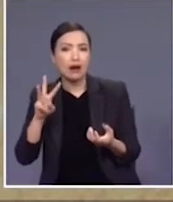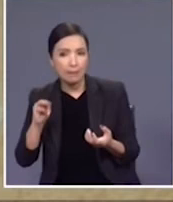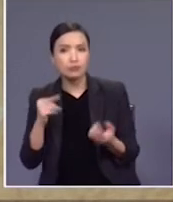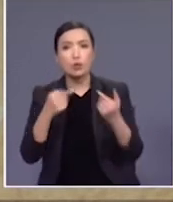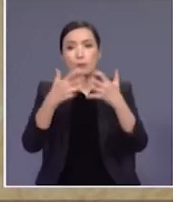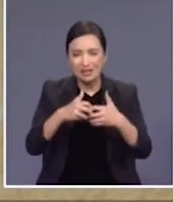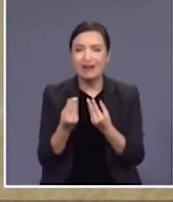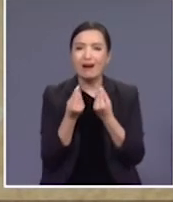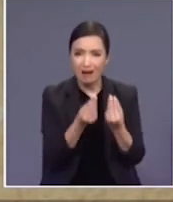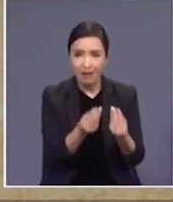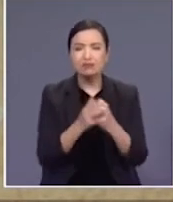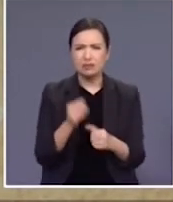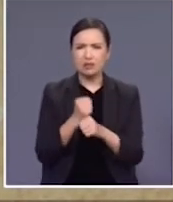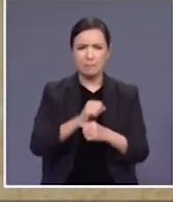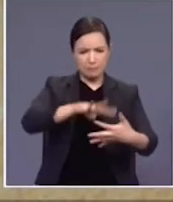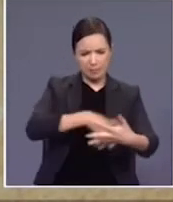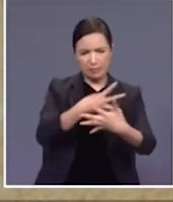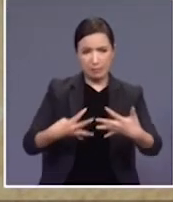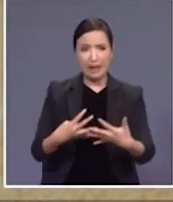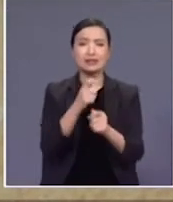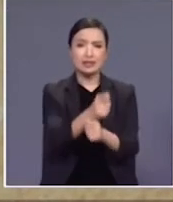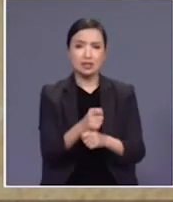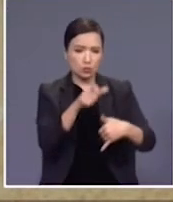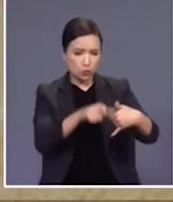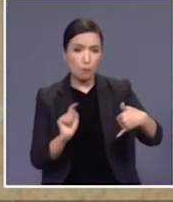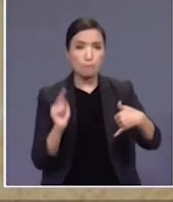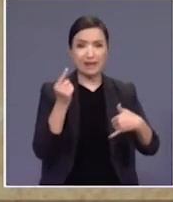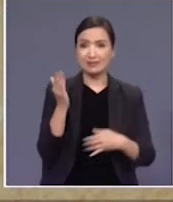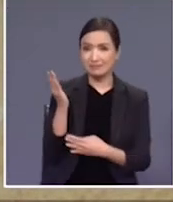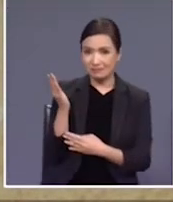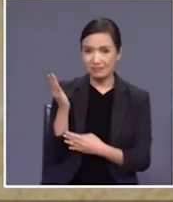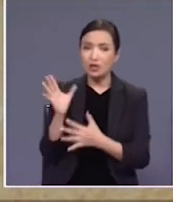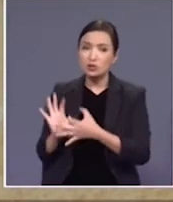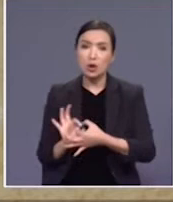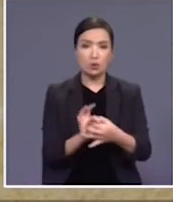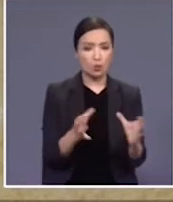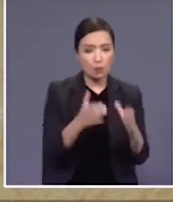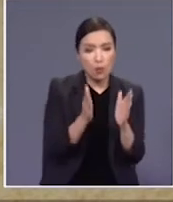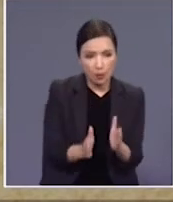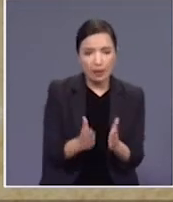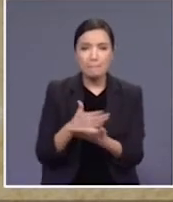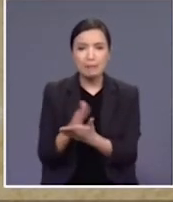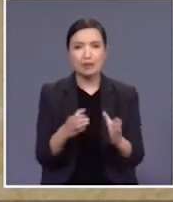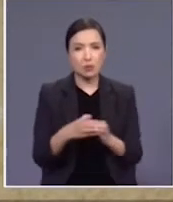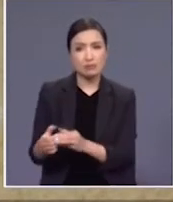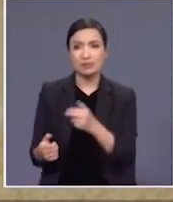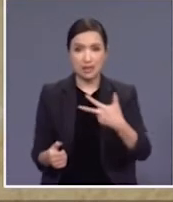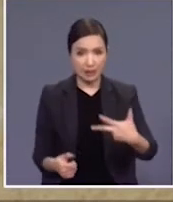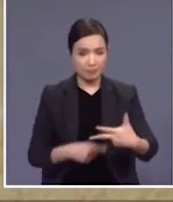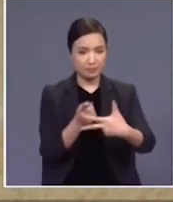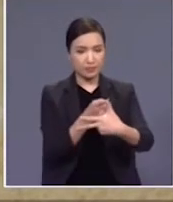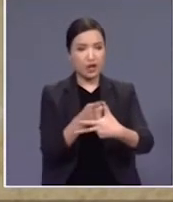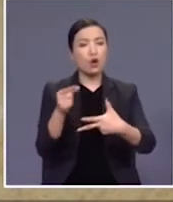ในการสร้างเกษตรกรยุคใหม่ซึ่งเราจะต้องดำเนินการให้สอดคล้องกับแต่ละกลุ่มคนเราแบ่งได้เป็น3ประเภทได้แก่1